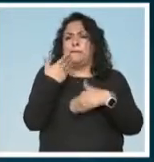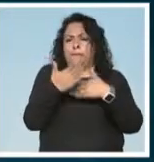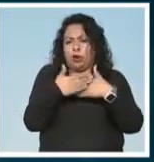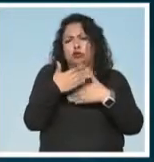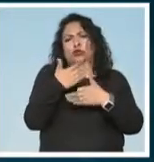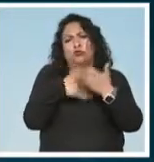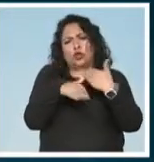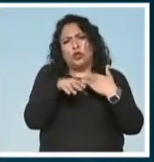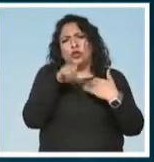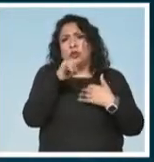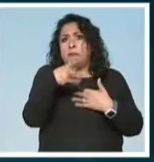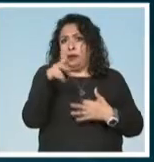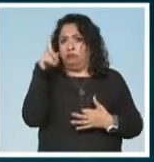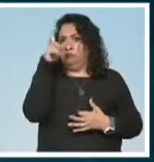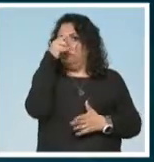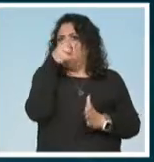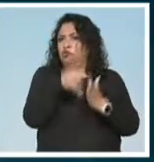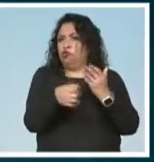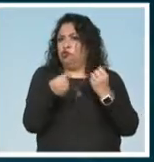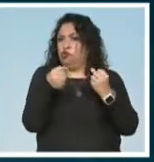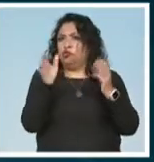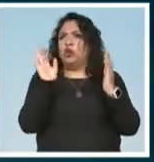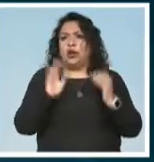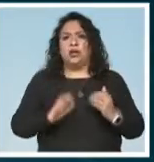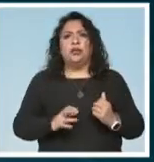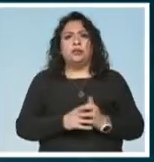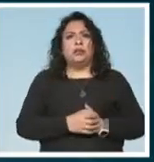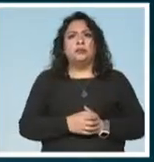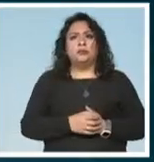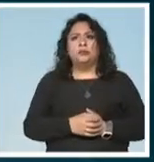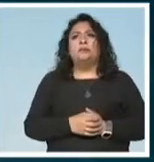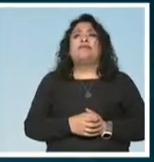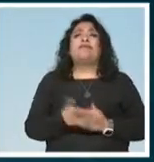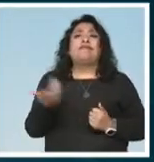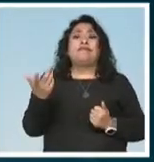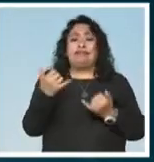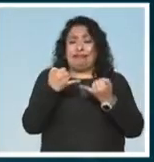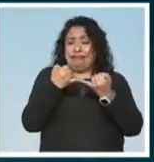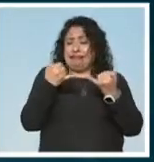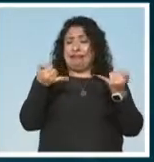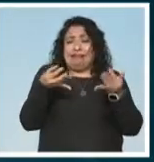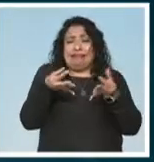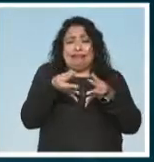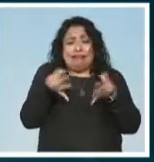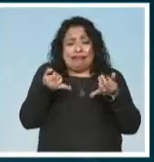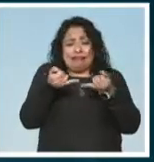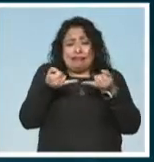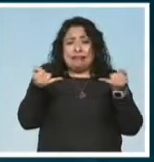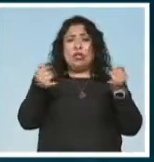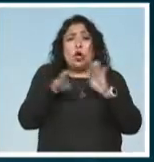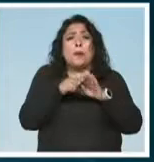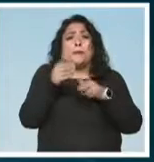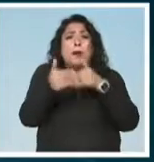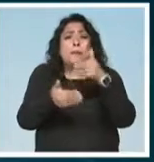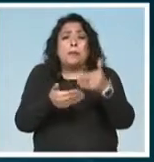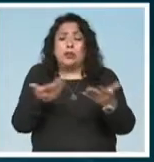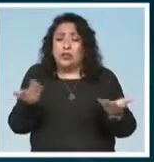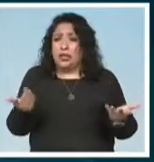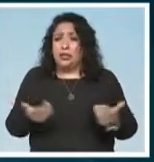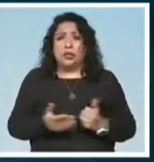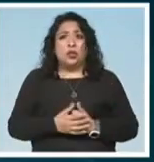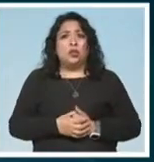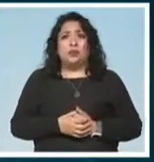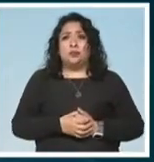was man dann nachempfinden kann, auch in Bildern oder sonstiges. Und da bin ich sehr gespannt und wir alle, wie das heute aufgenommen